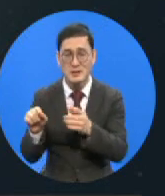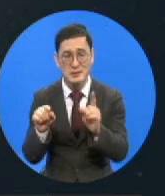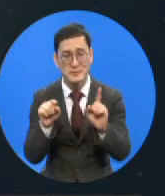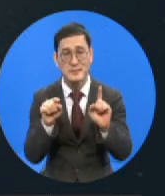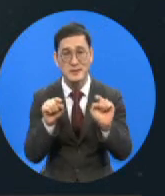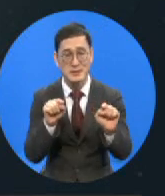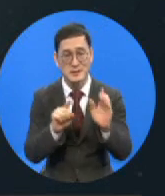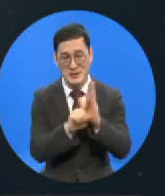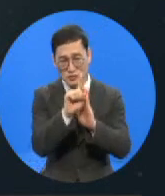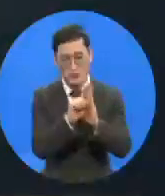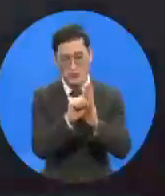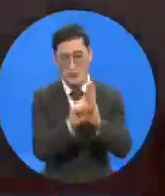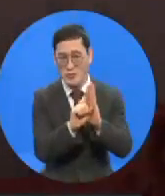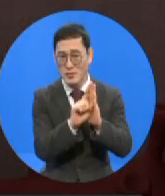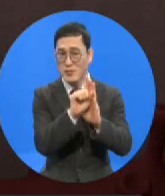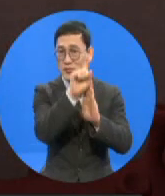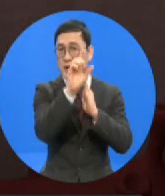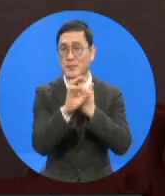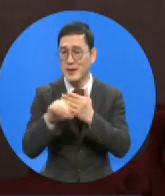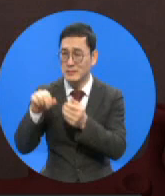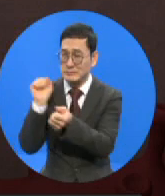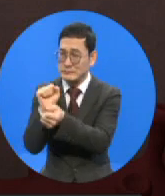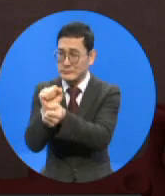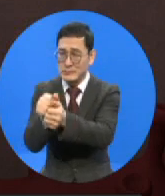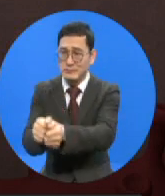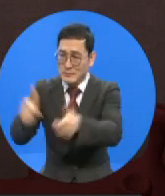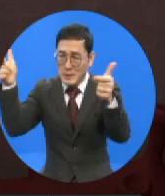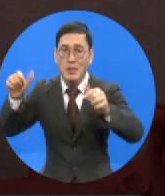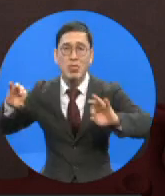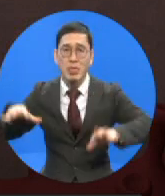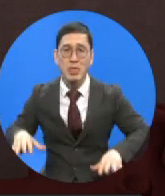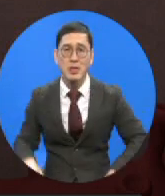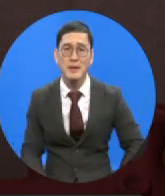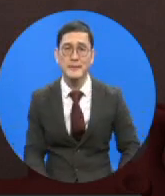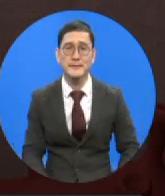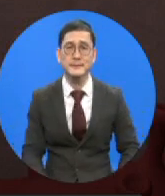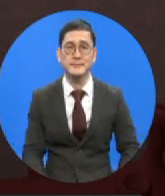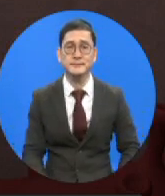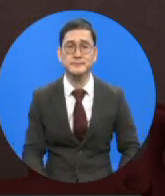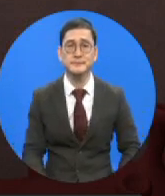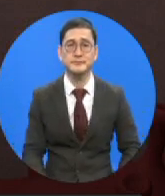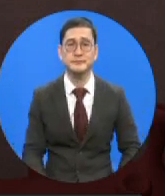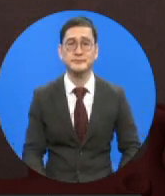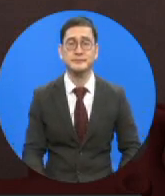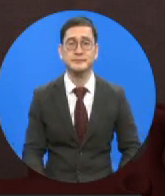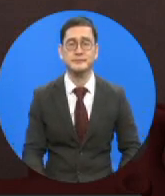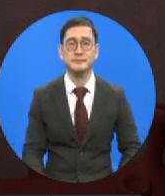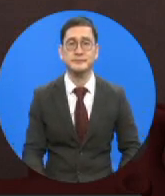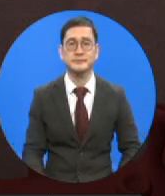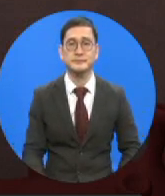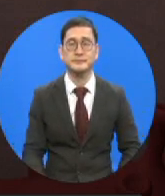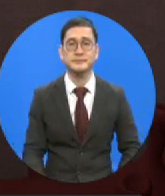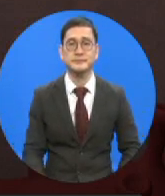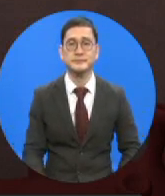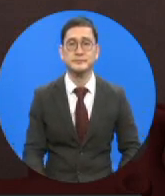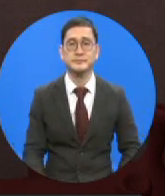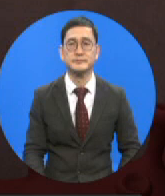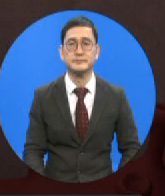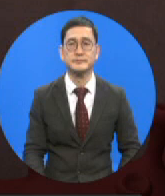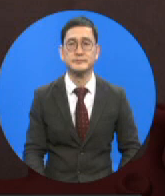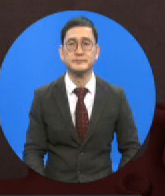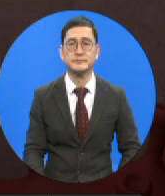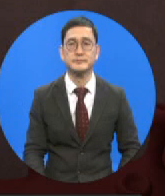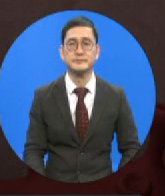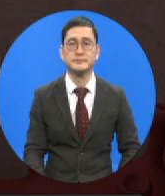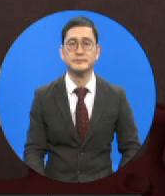있는 것이죠. 네. 이 숫자를 빨리 줄이지 않으면 심각한 상황이 될 수가 있기 때문에 지금 급격한 증가는 아니지만 사실 이게 정체라고